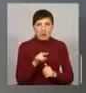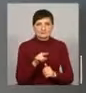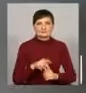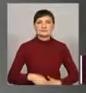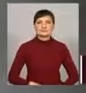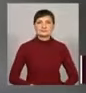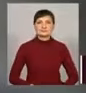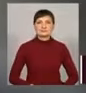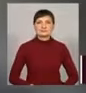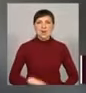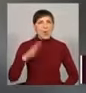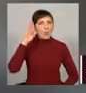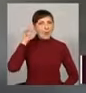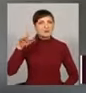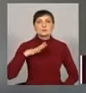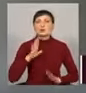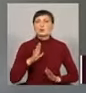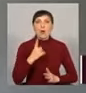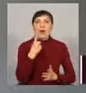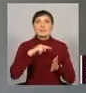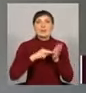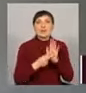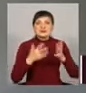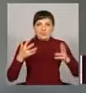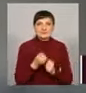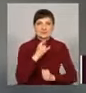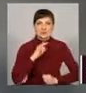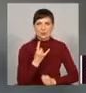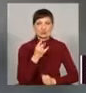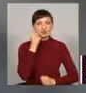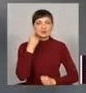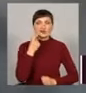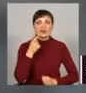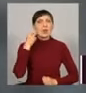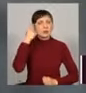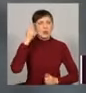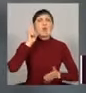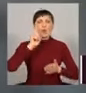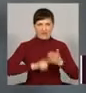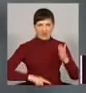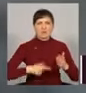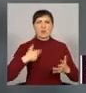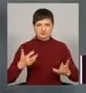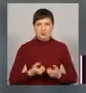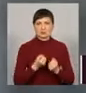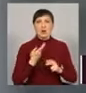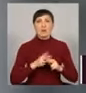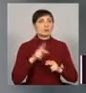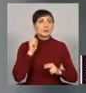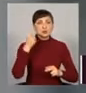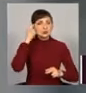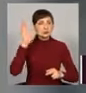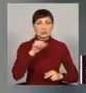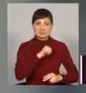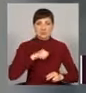в тот момент у сабита была только одна цель спасти ребенка мужчина говорит был уверен в своих силах поэтому даже и не думал что